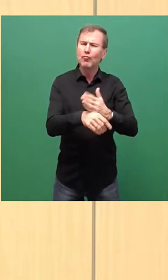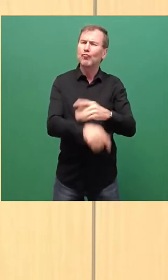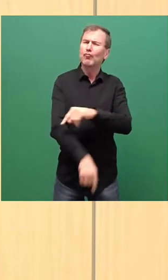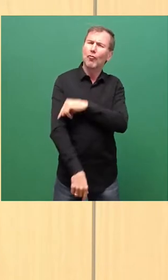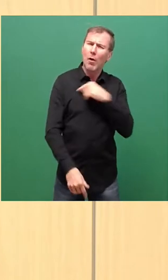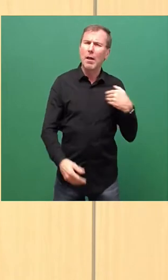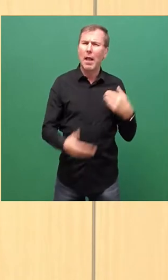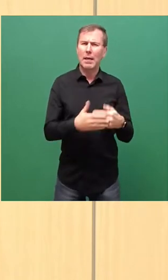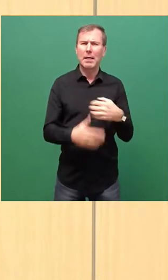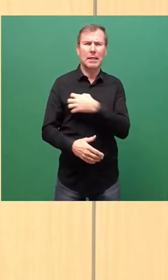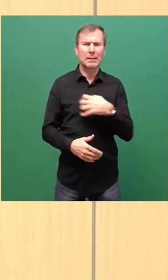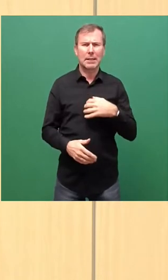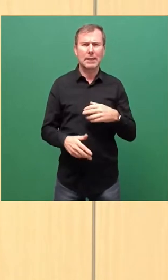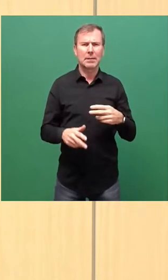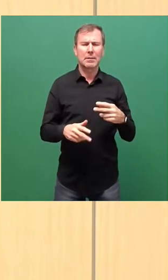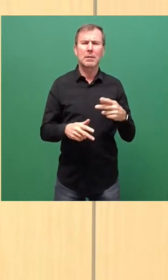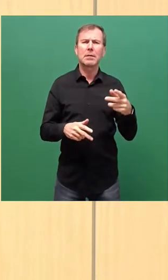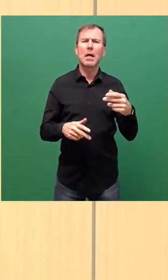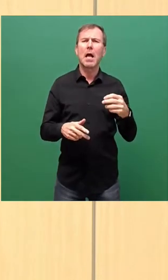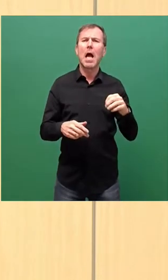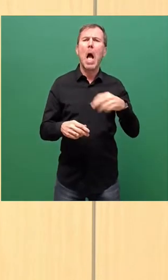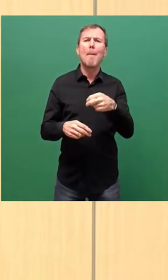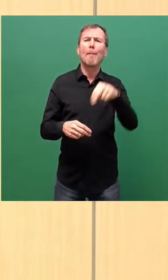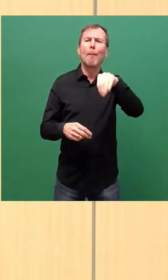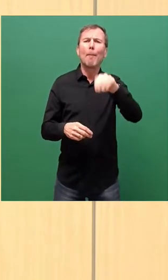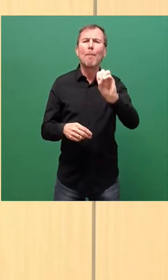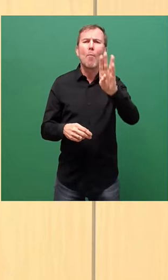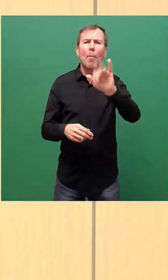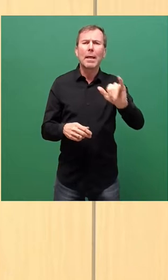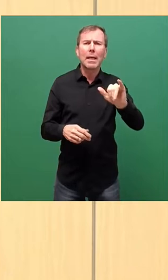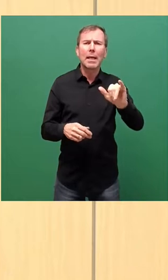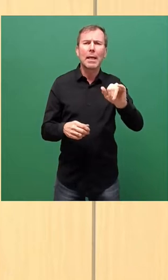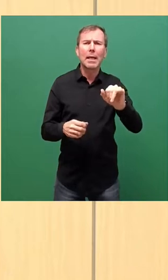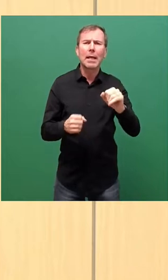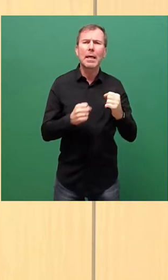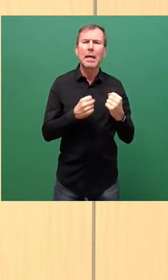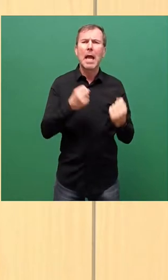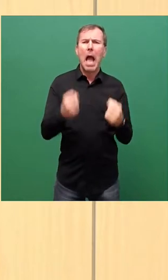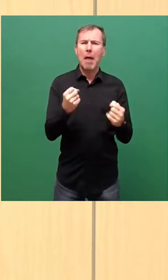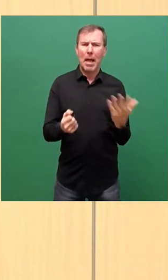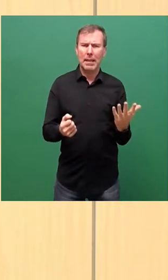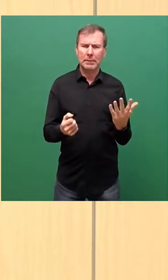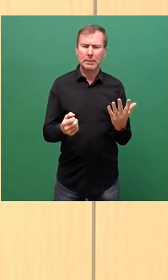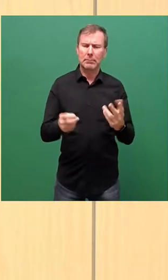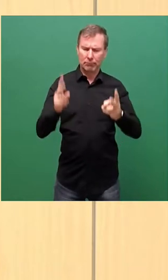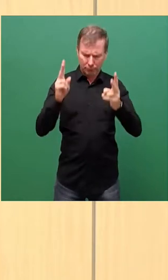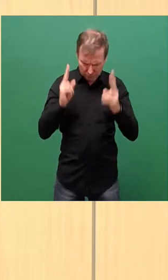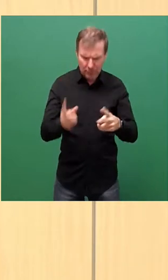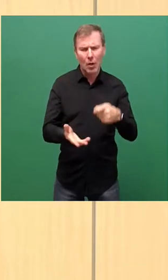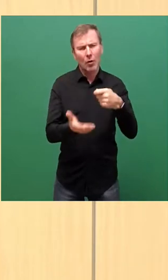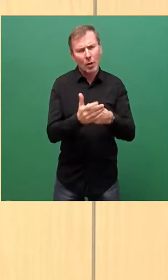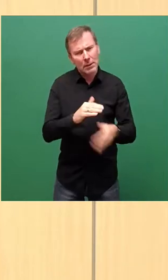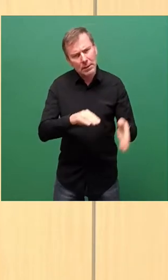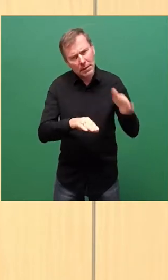Stadtraum sichtbaren Mobibikes auf ordentliche feste Füße gestellt werden. Das heißt, es soll kostendeckend und auch über den